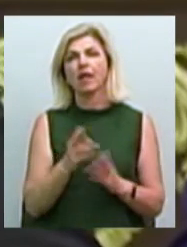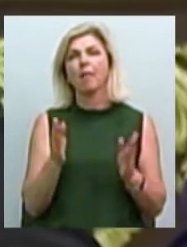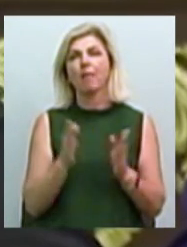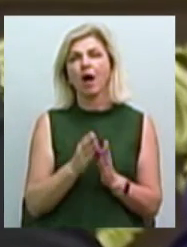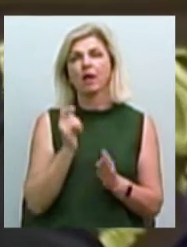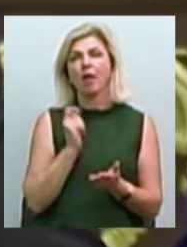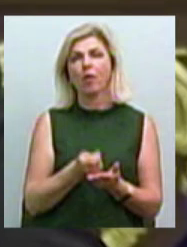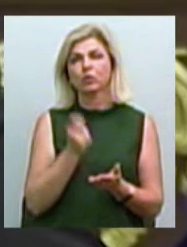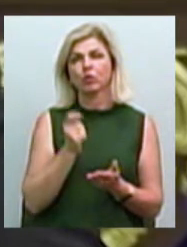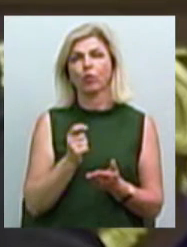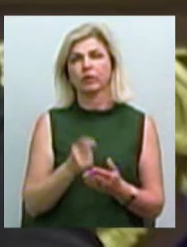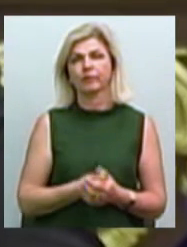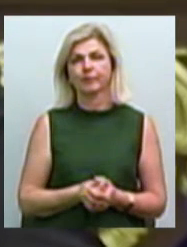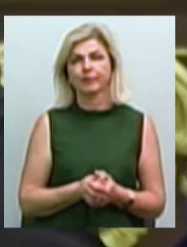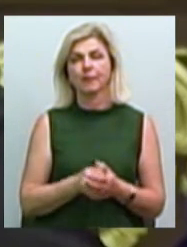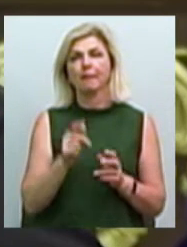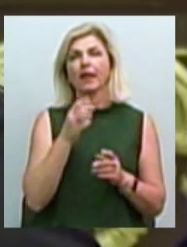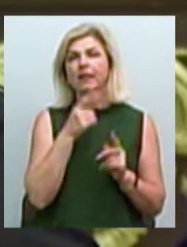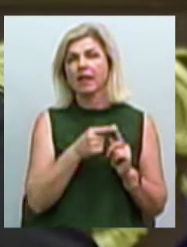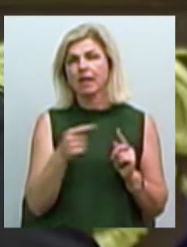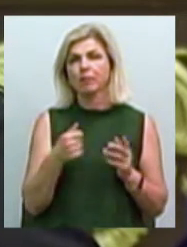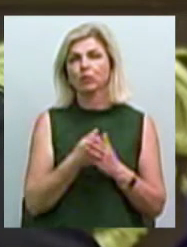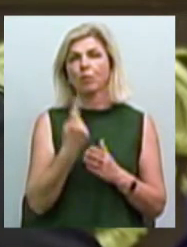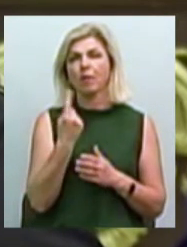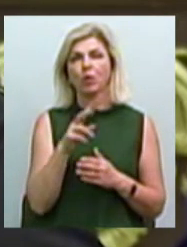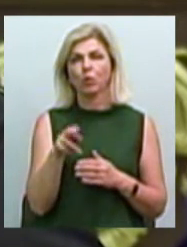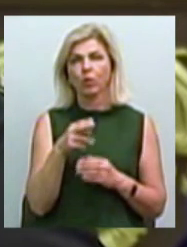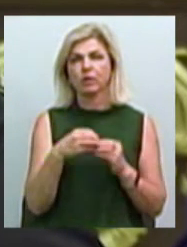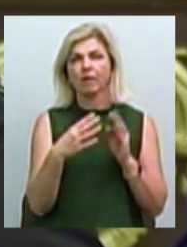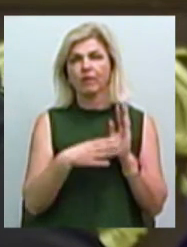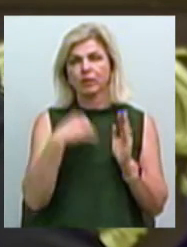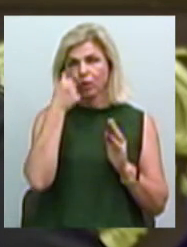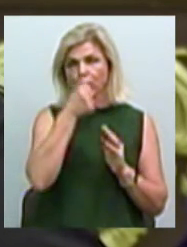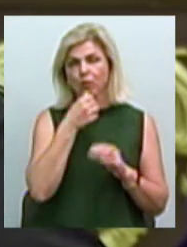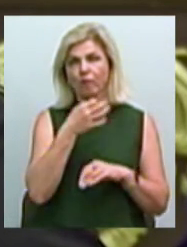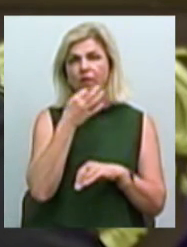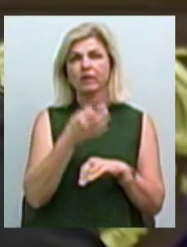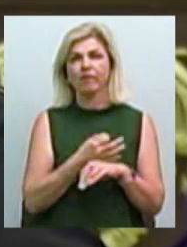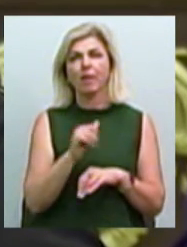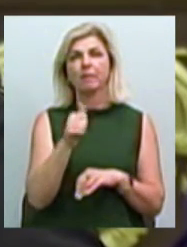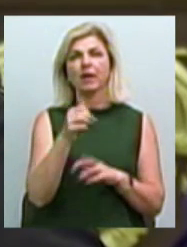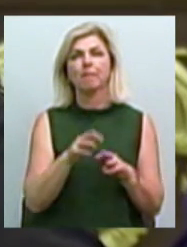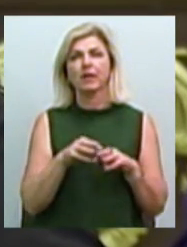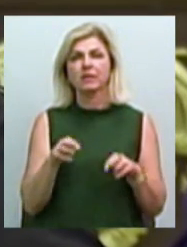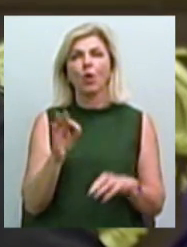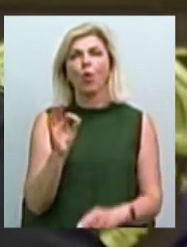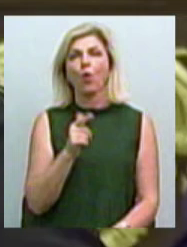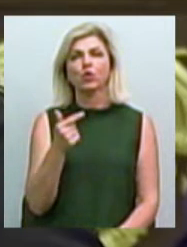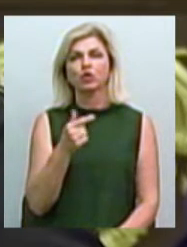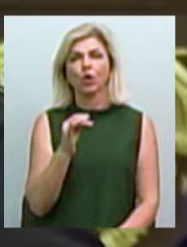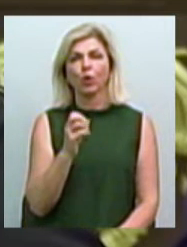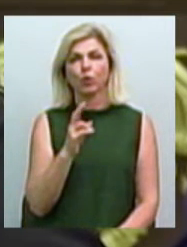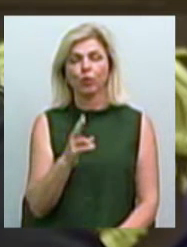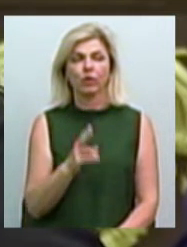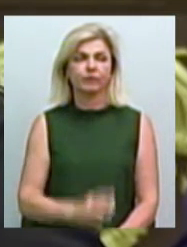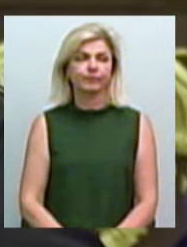систему «Прозоро-продажі». Термін до 1 грудня 2019 року. Відповідальний прем'єр-міністр України Олексій Гончарук, міністр розвитку